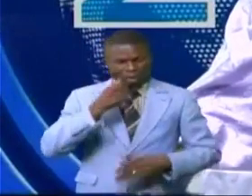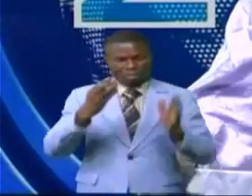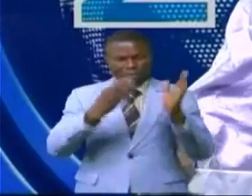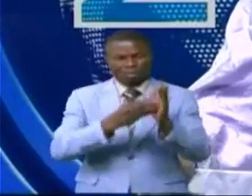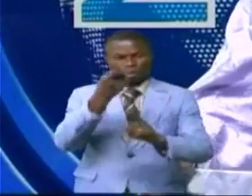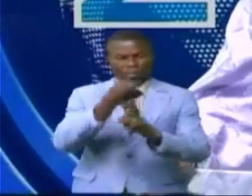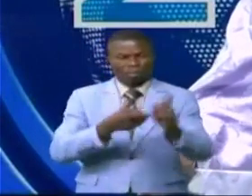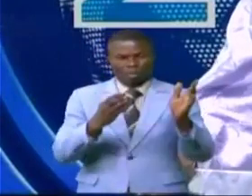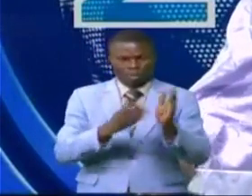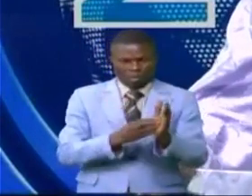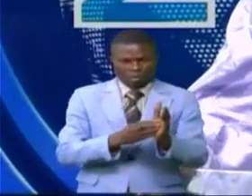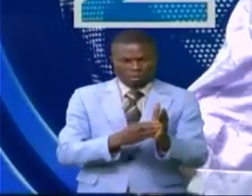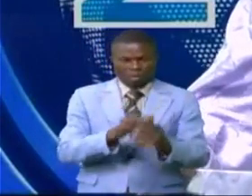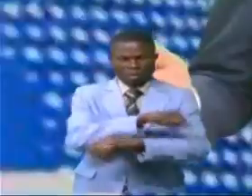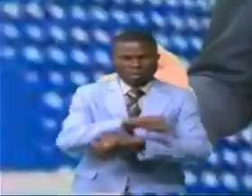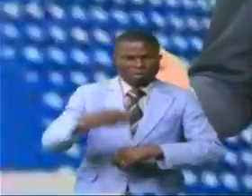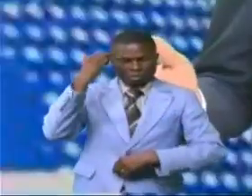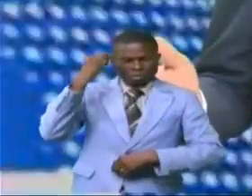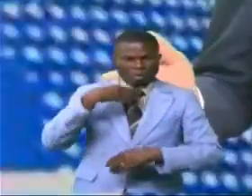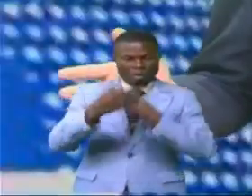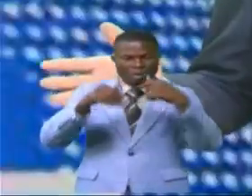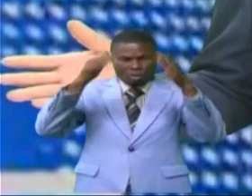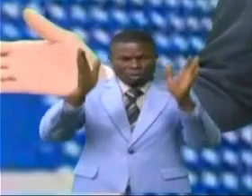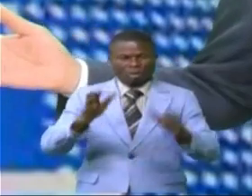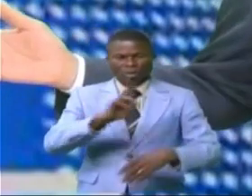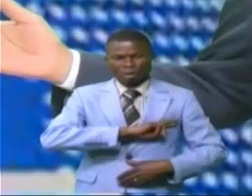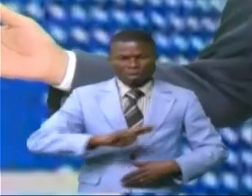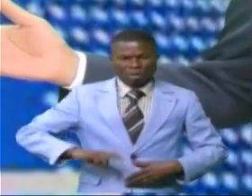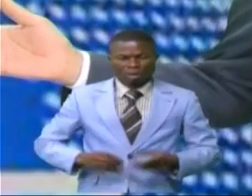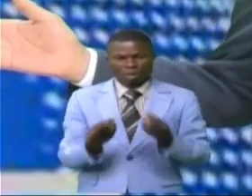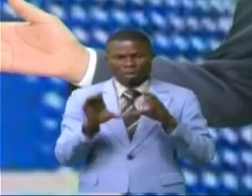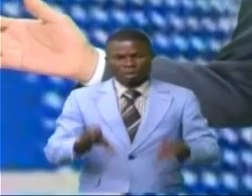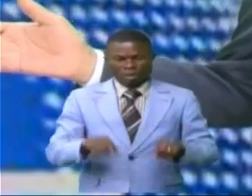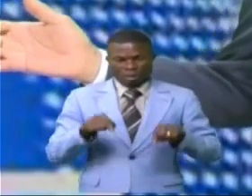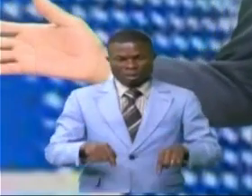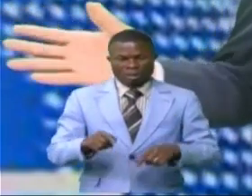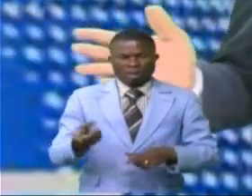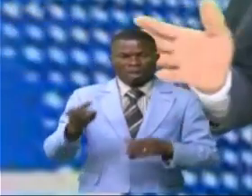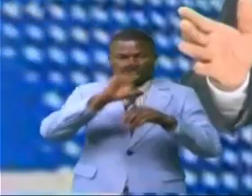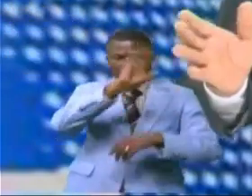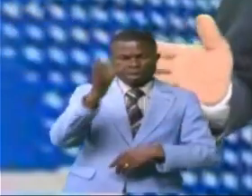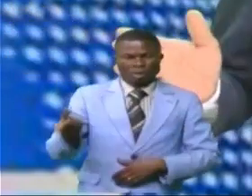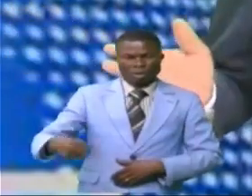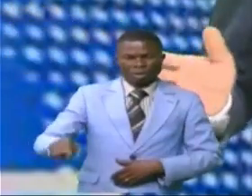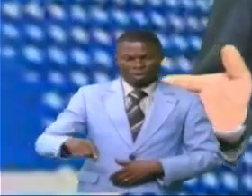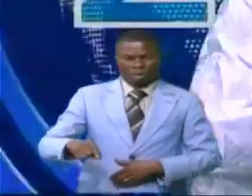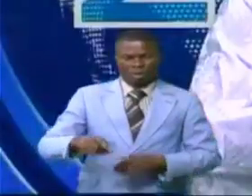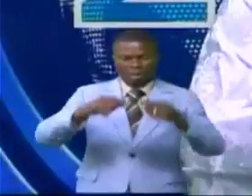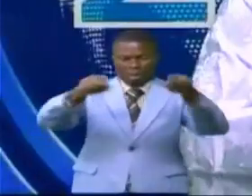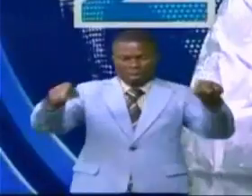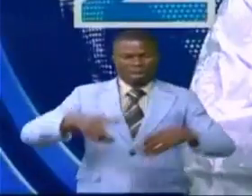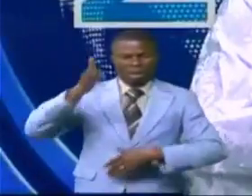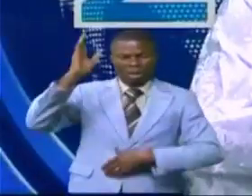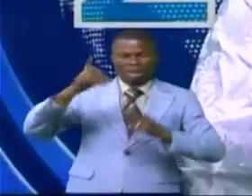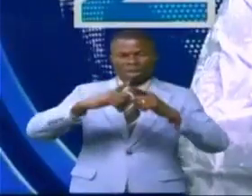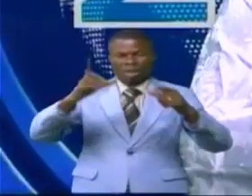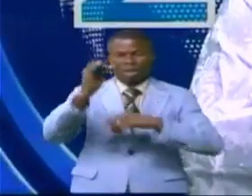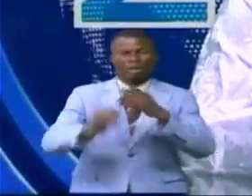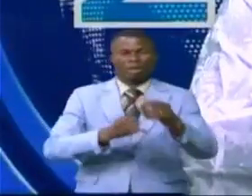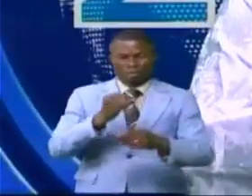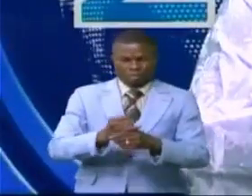septembre, au ministère des Affaires étrangères de la République démocratique du Congo, ici à la Gombe, dans la grande salle de conférence